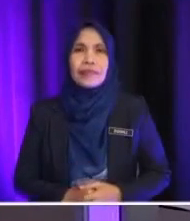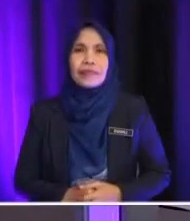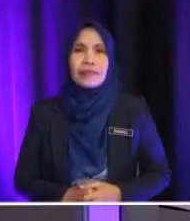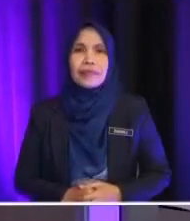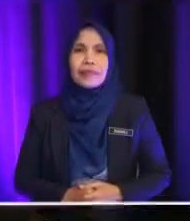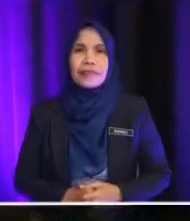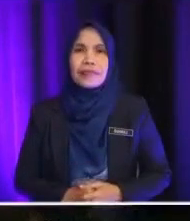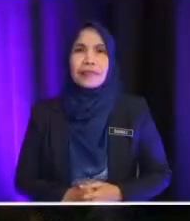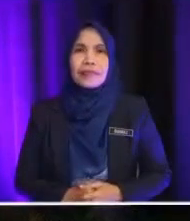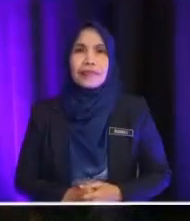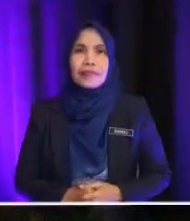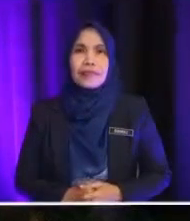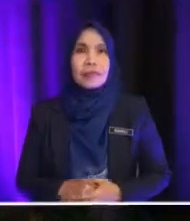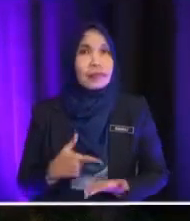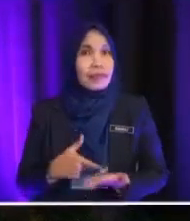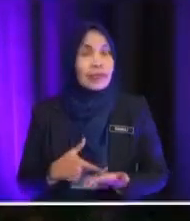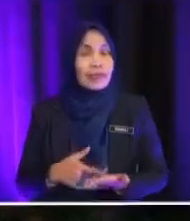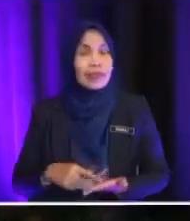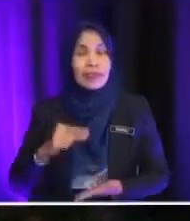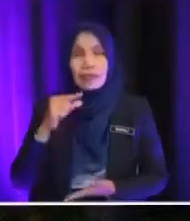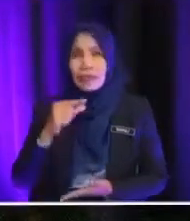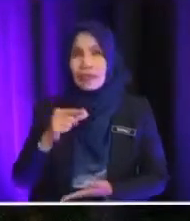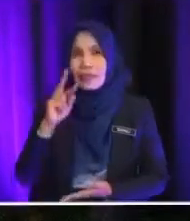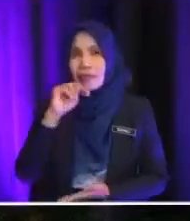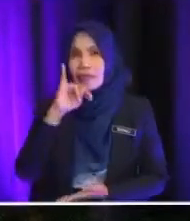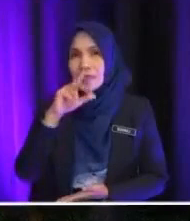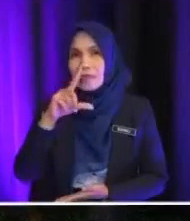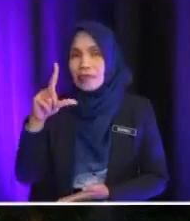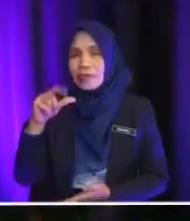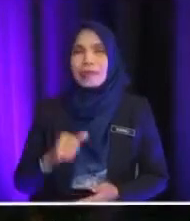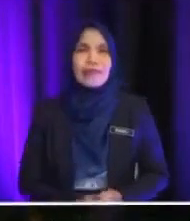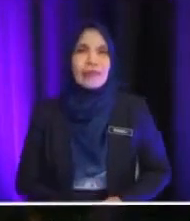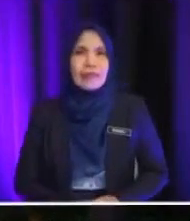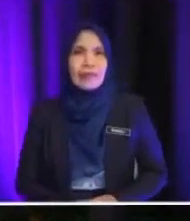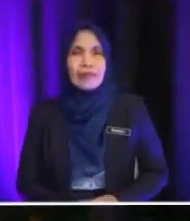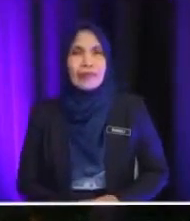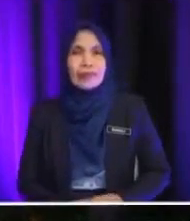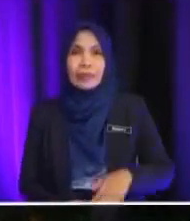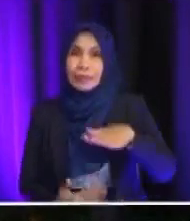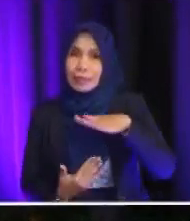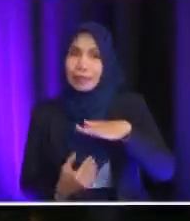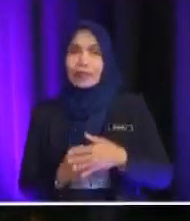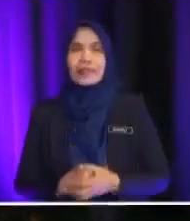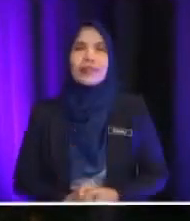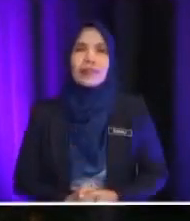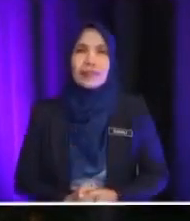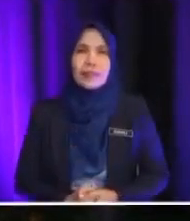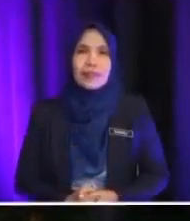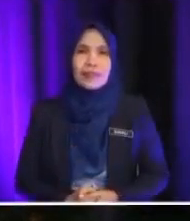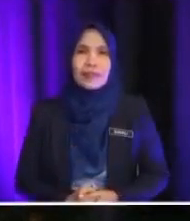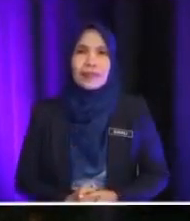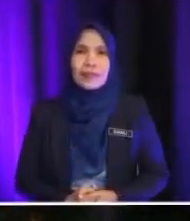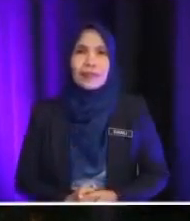lagi menggereng kan, membakar, itu kaedah